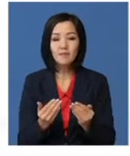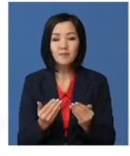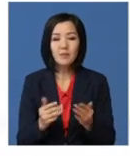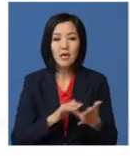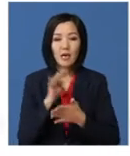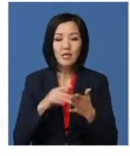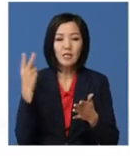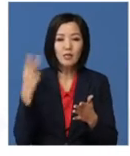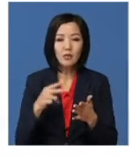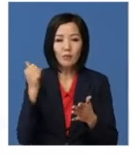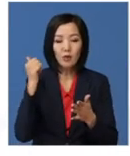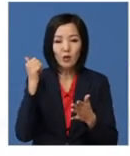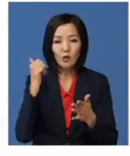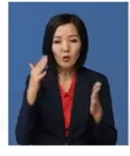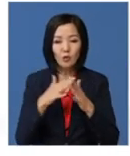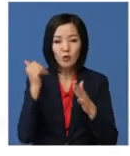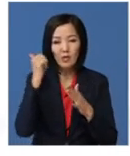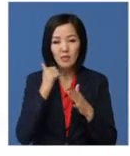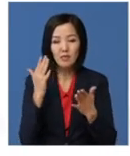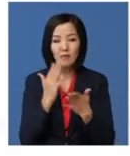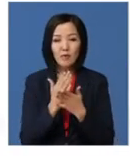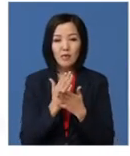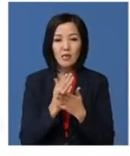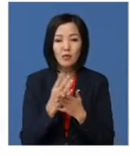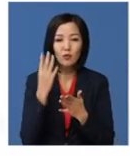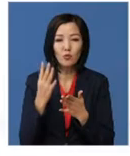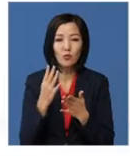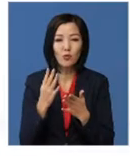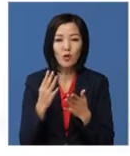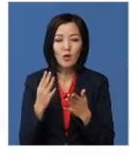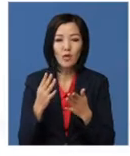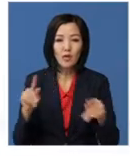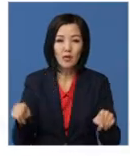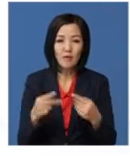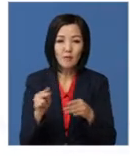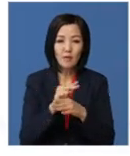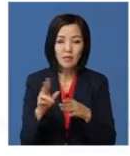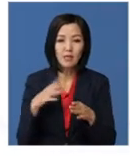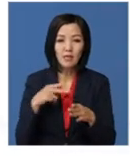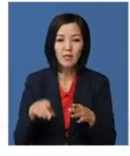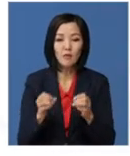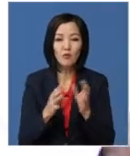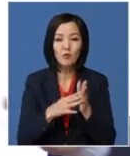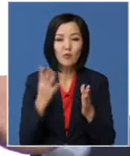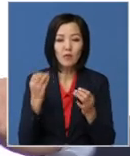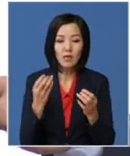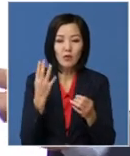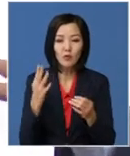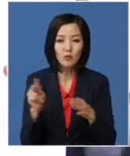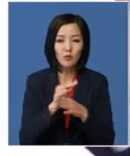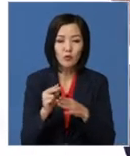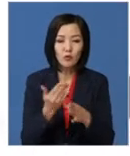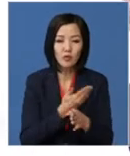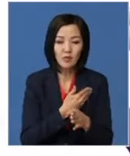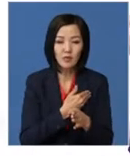Қалада 20-дан аса үй апатты жағдайда тіркелген. Оның 4-теуін биыл қалыпқа келтірдік. Енді 2019-да тағы 4-теуін жөндесек деп